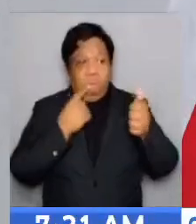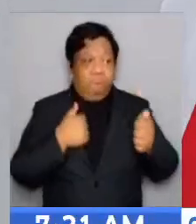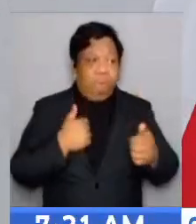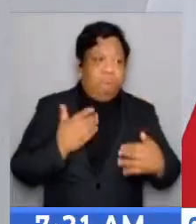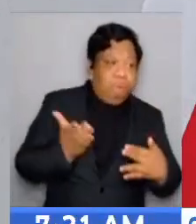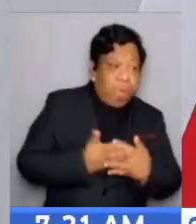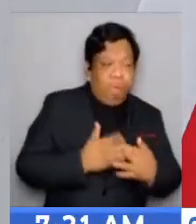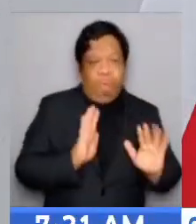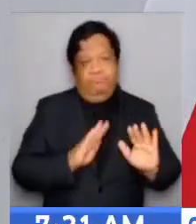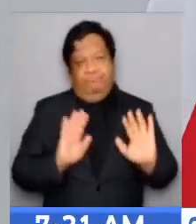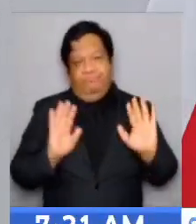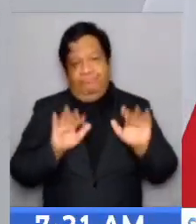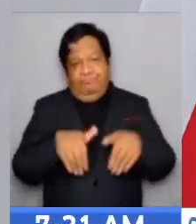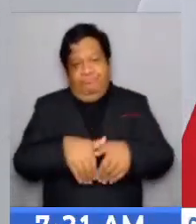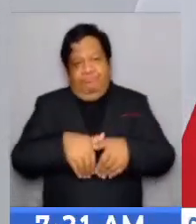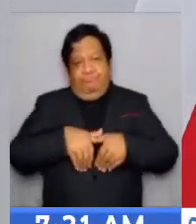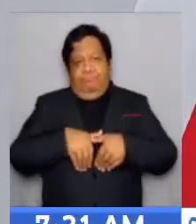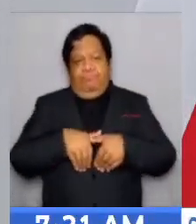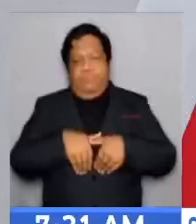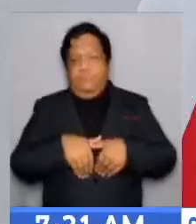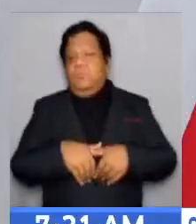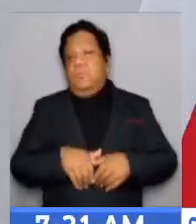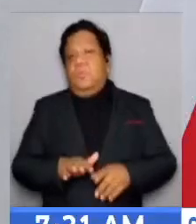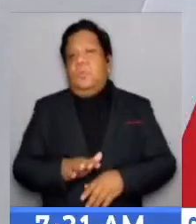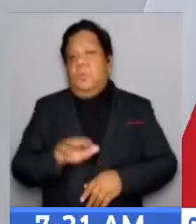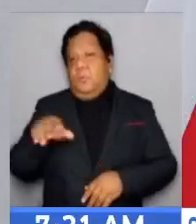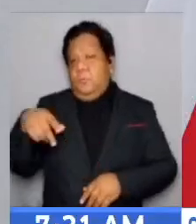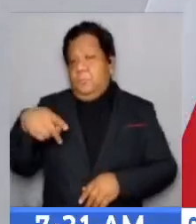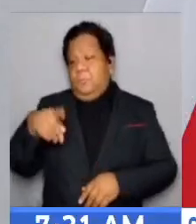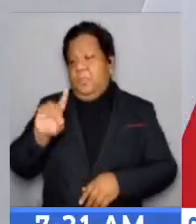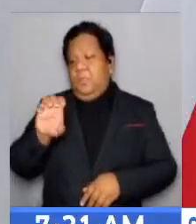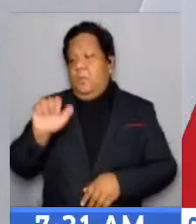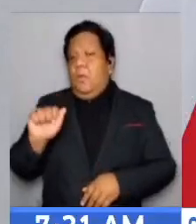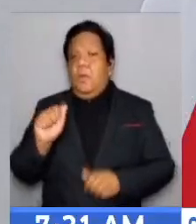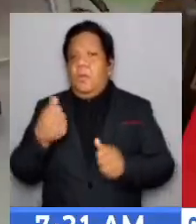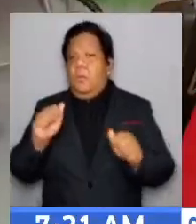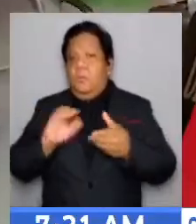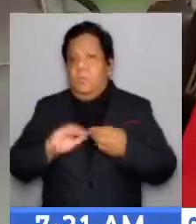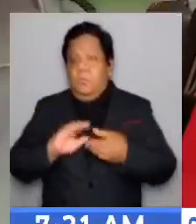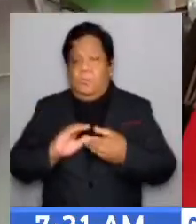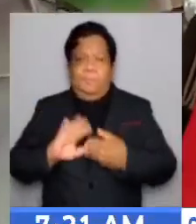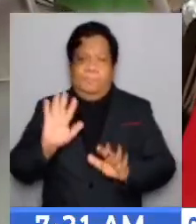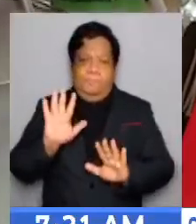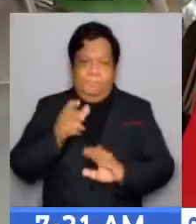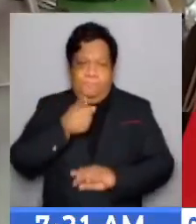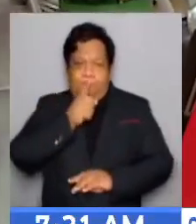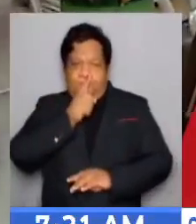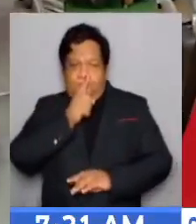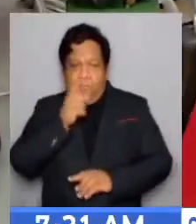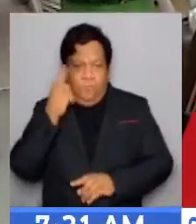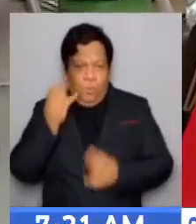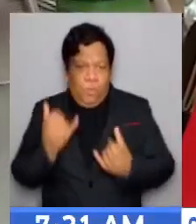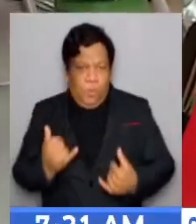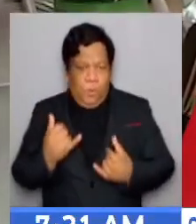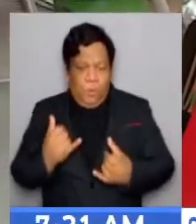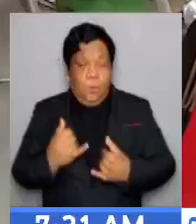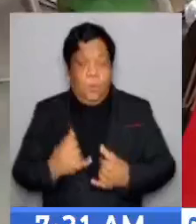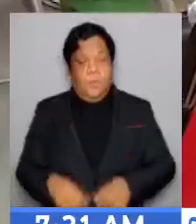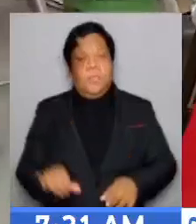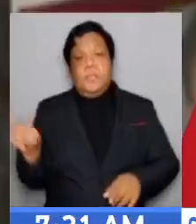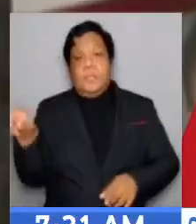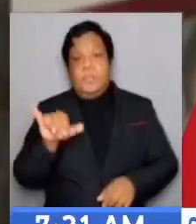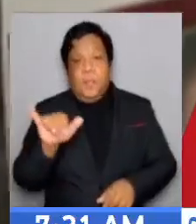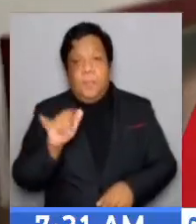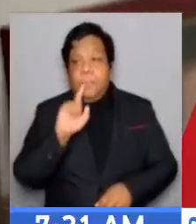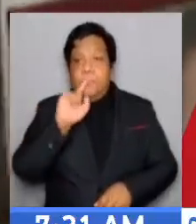muna magbibigay ng pahayag ang Philippine Drug Enforcement Agency kaugnay nito. Bukod dyan, may subpoena na rin sa nakababatang